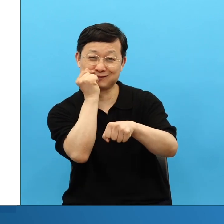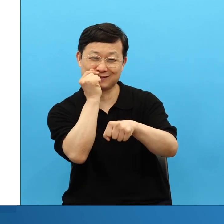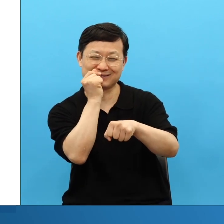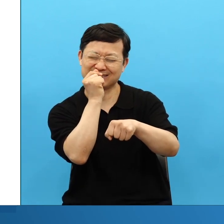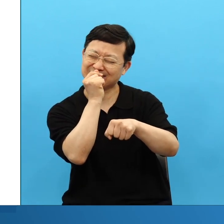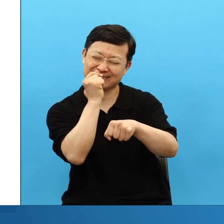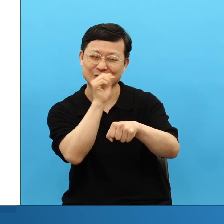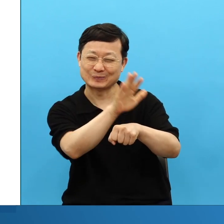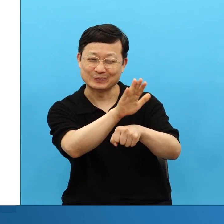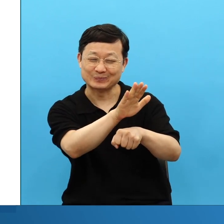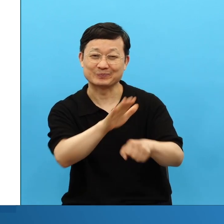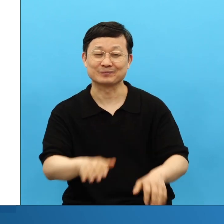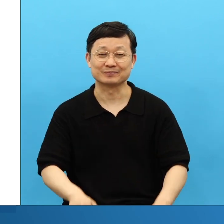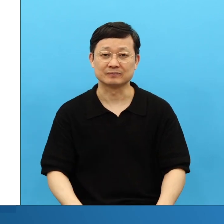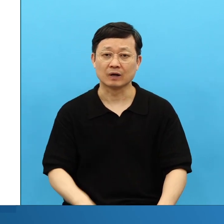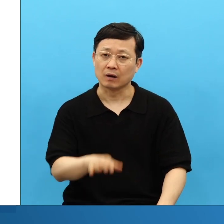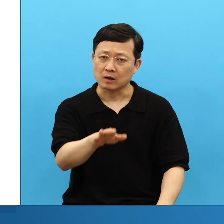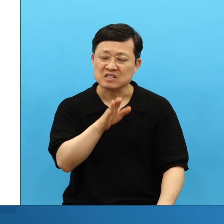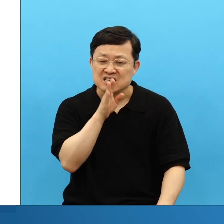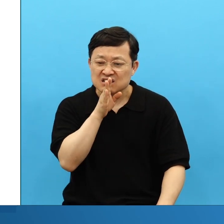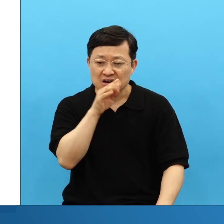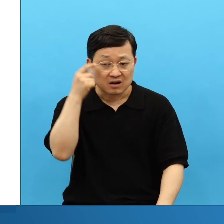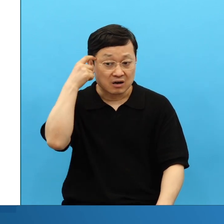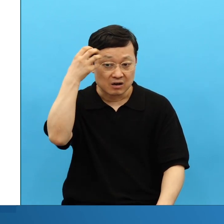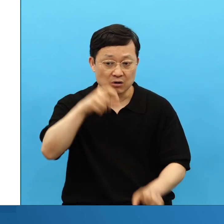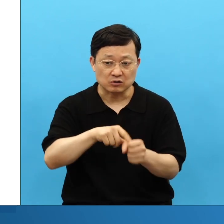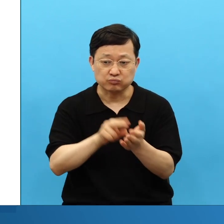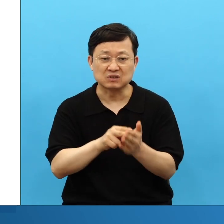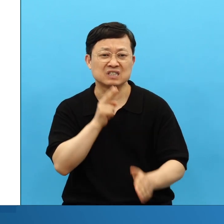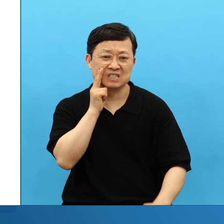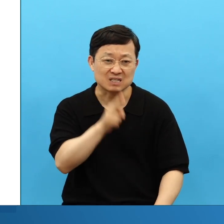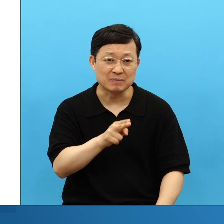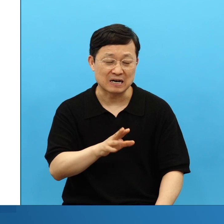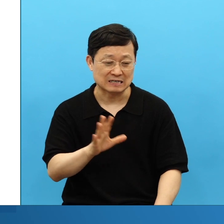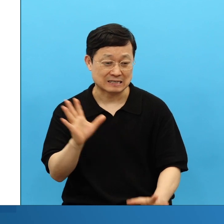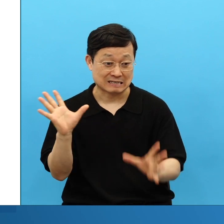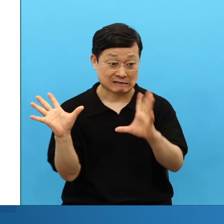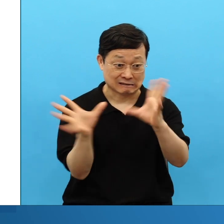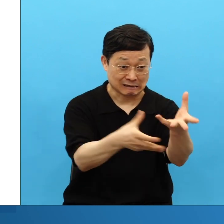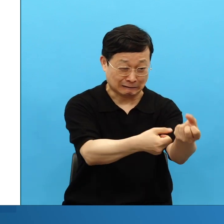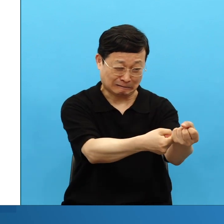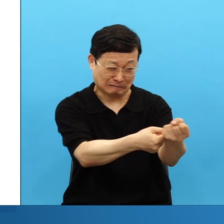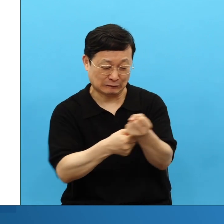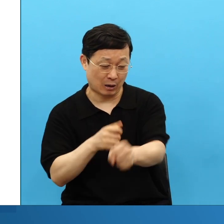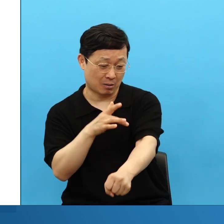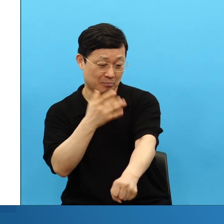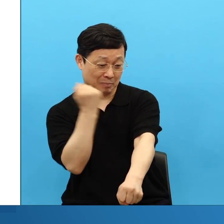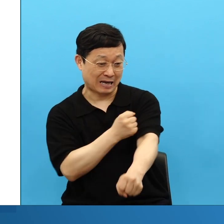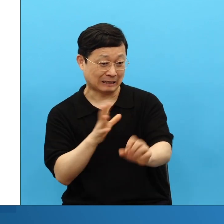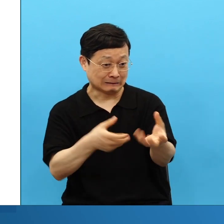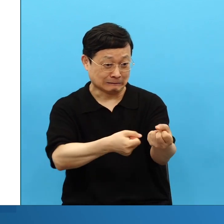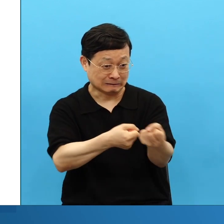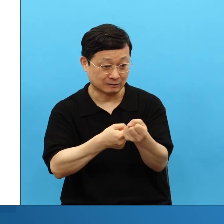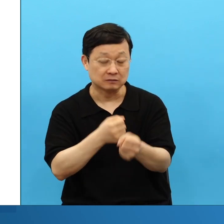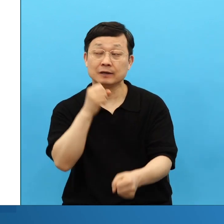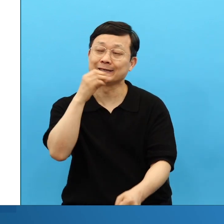영적 문제 장난이 아닙니다. 이건 끌려가 버리는 거죠. 그냥 마약이나 한번 해볼까 해서 만나는 게 아닙니다. 마약에